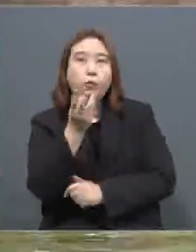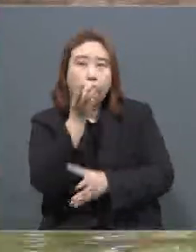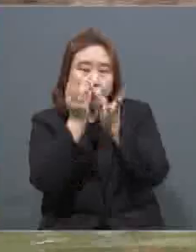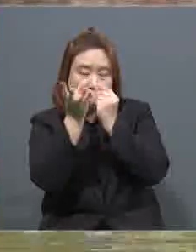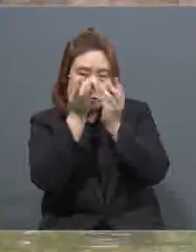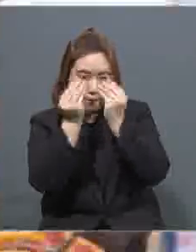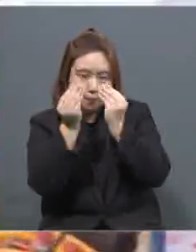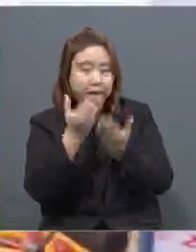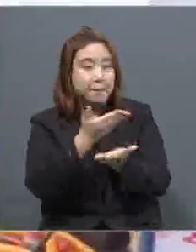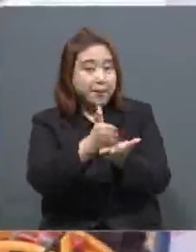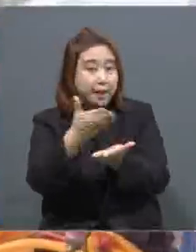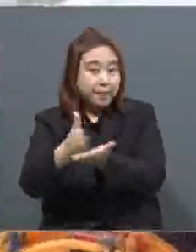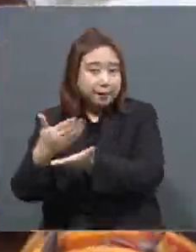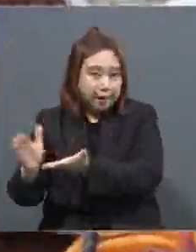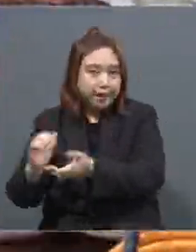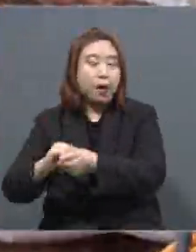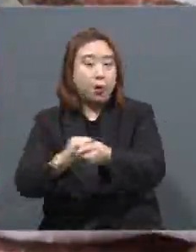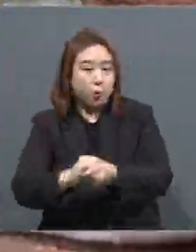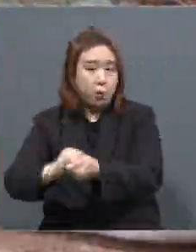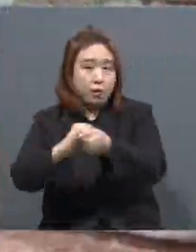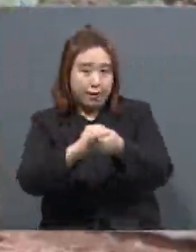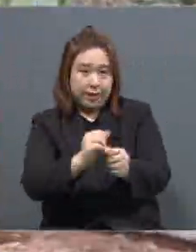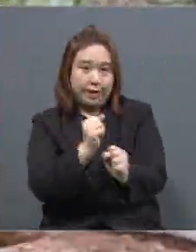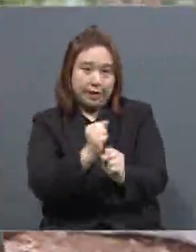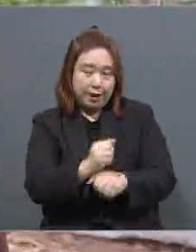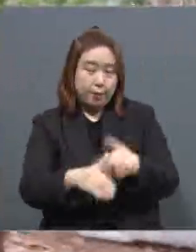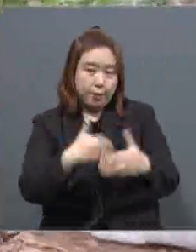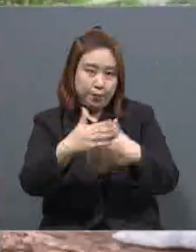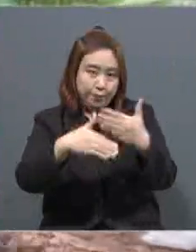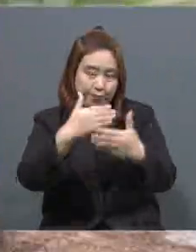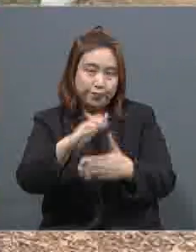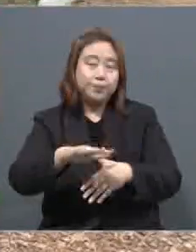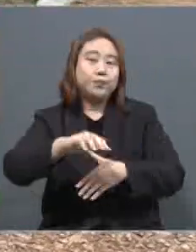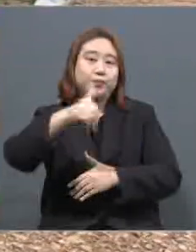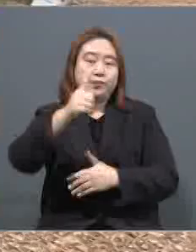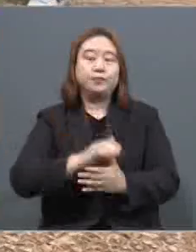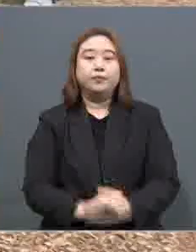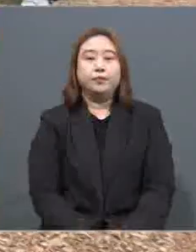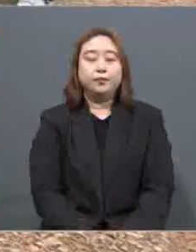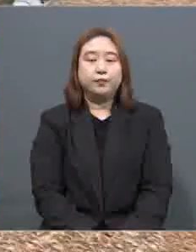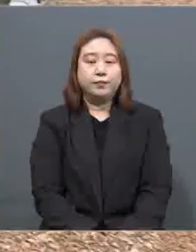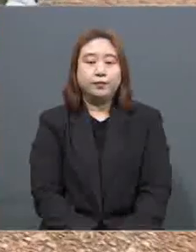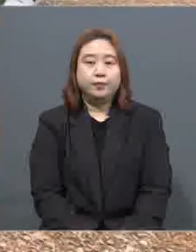การแบ่งปันและการร่วมมือกันในการสร้างอนาคตที่ดีขึ้นให้กับคนในชุมชน